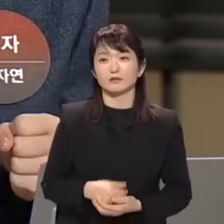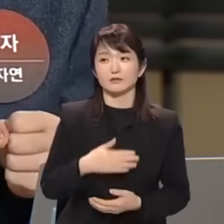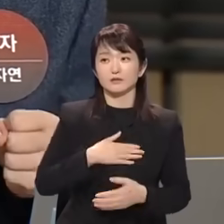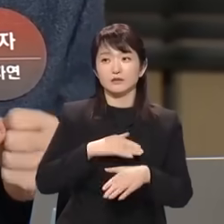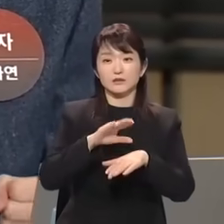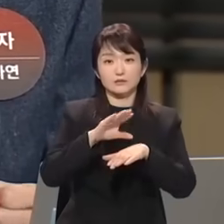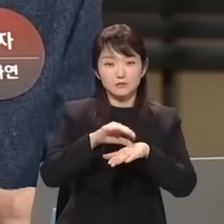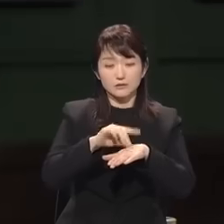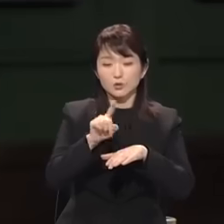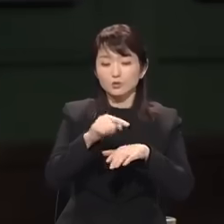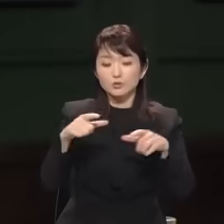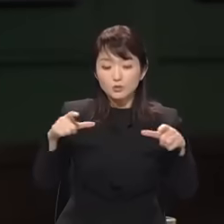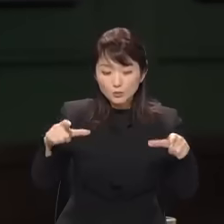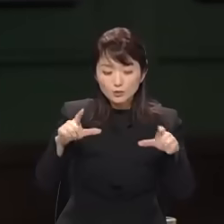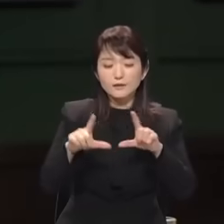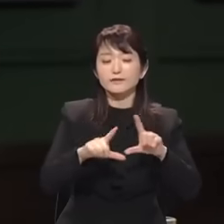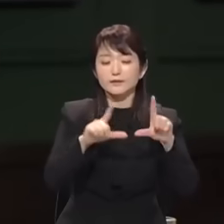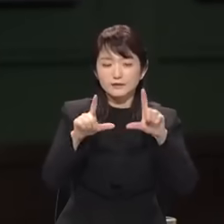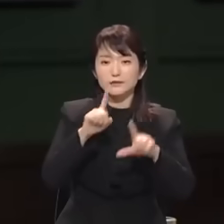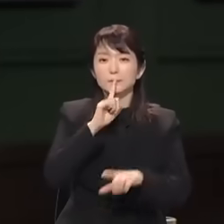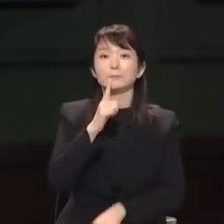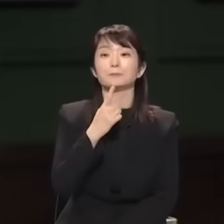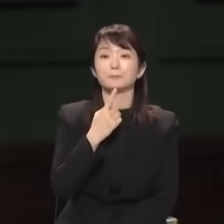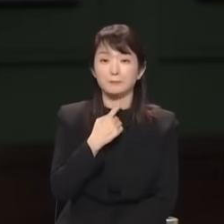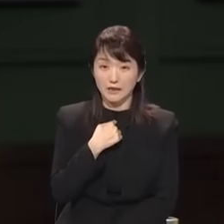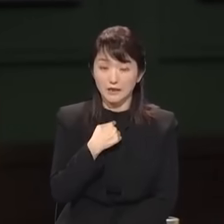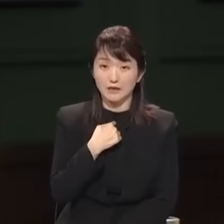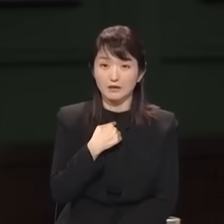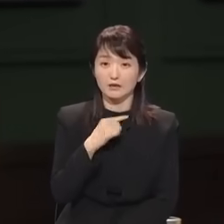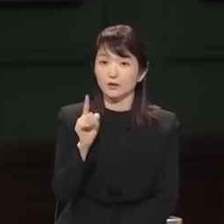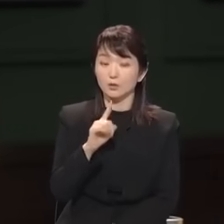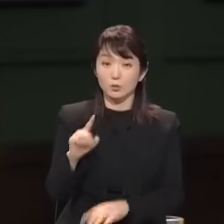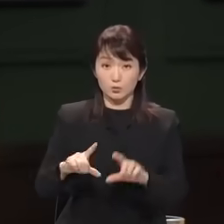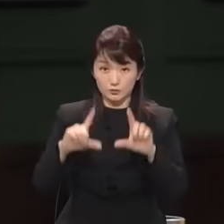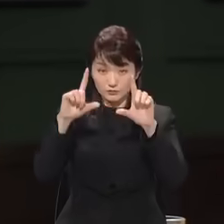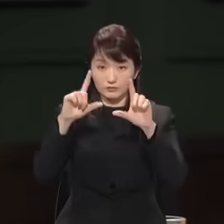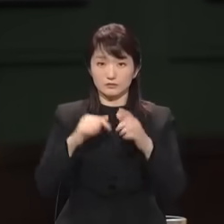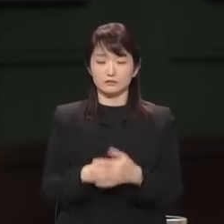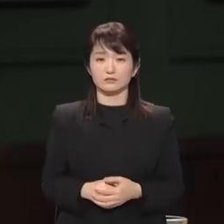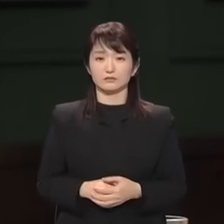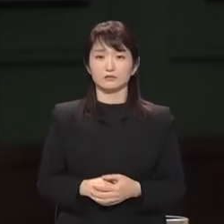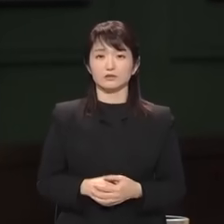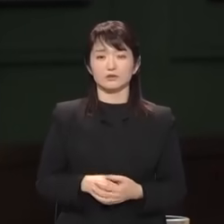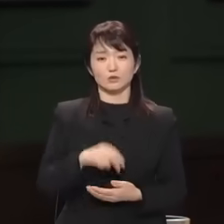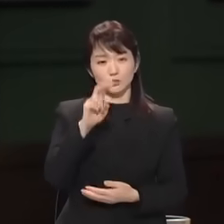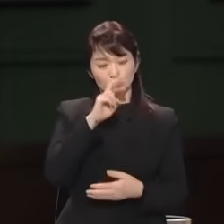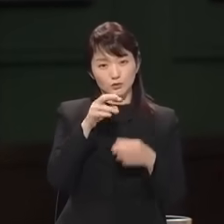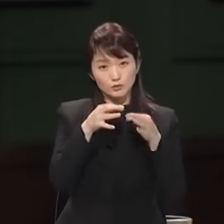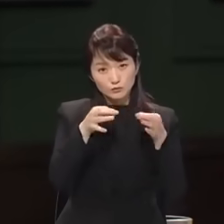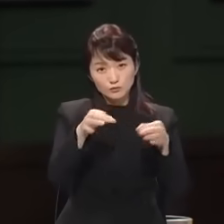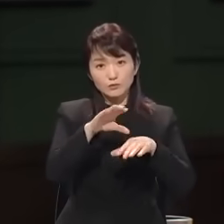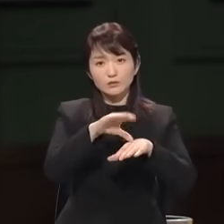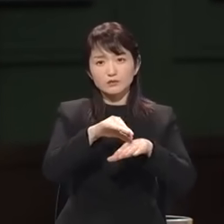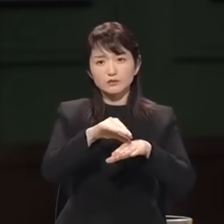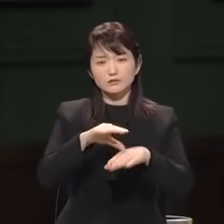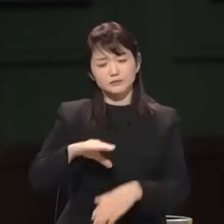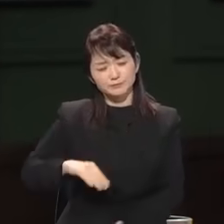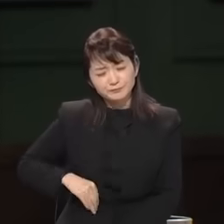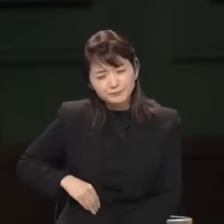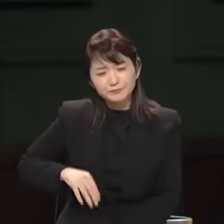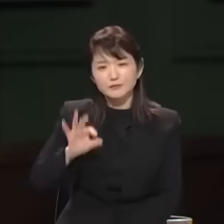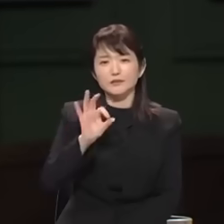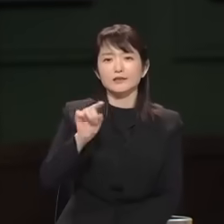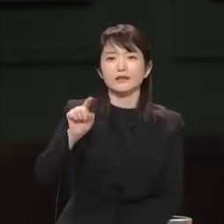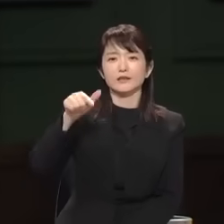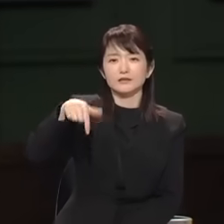산다 이렇게 사는 지역을 얘기한 적이 있다고 합니다 그리고 어느 날 여느때와 같이 라이브 방송을 하다가 아 좀 출출한데 아귀찜이 먹고